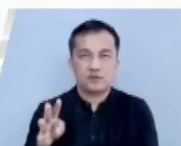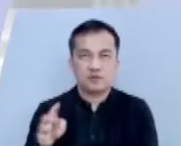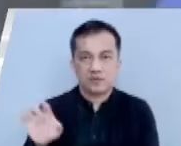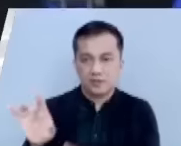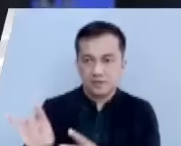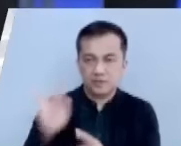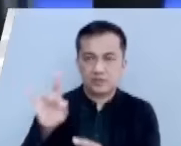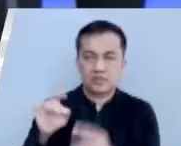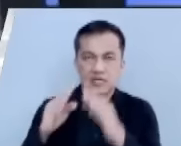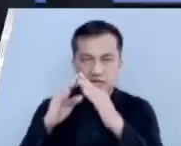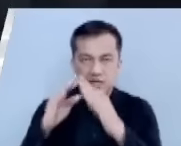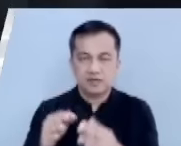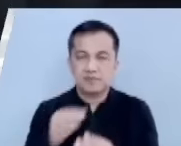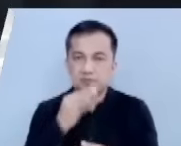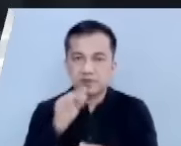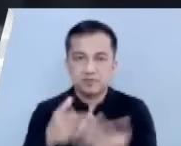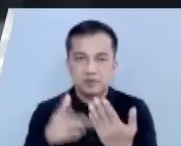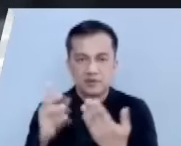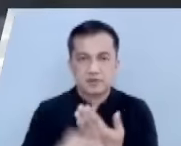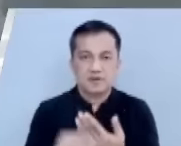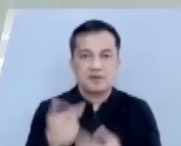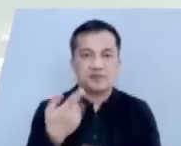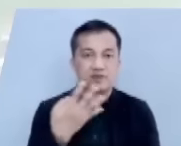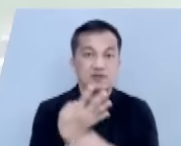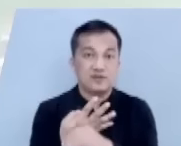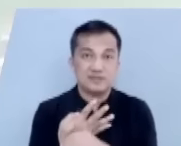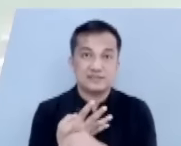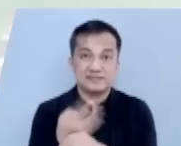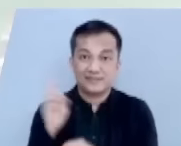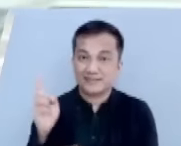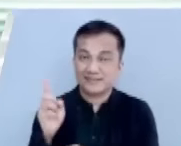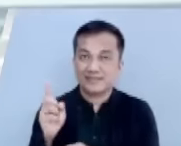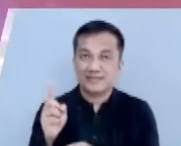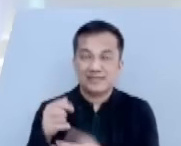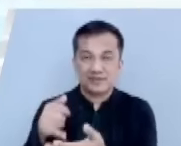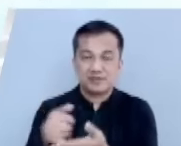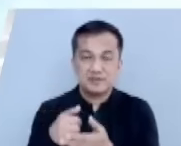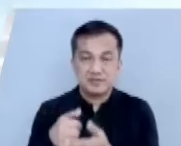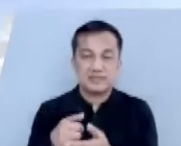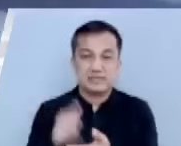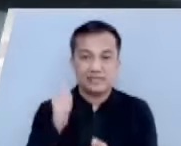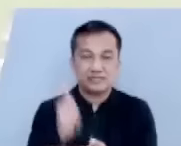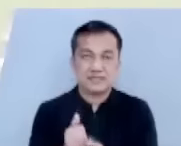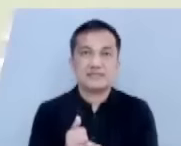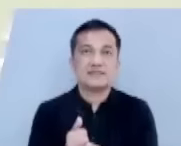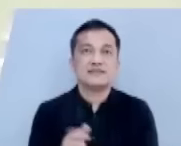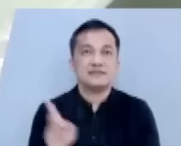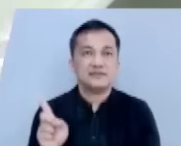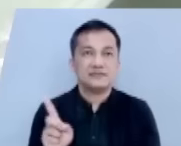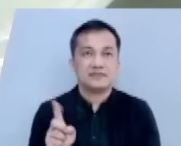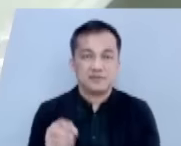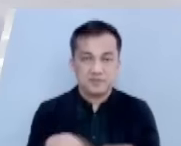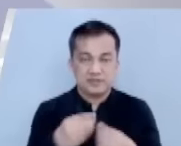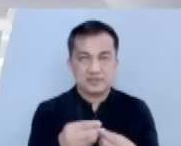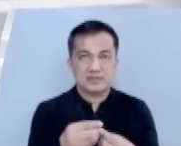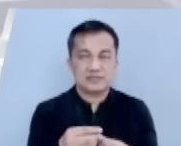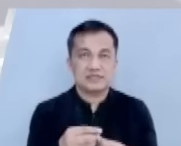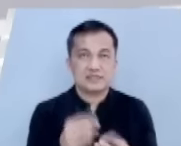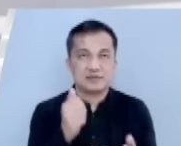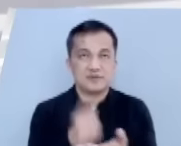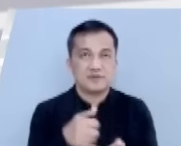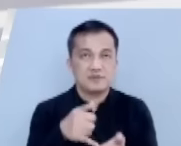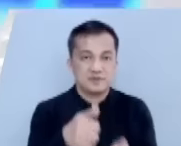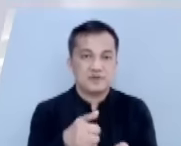favorite programs ang 24 Oras na nakatanggap din ng Anak TV Seal. Binigyan din ng Anak TV silang 24